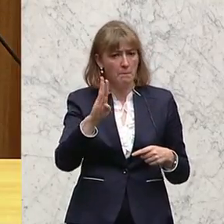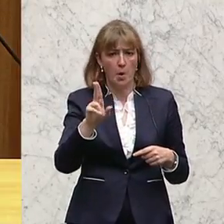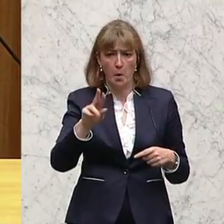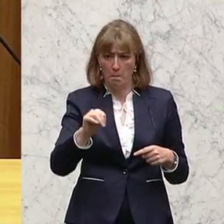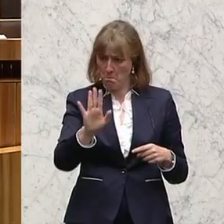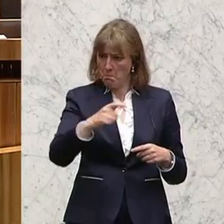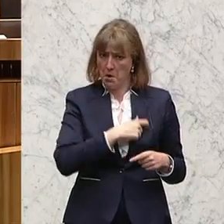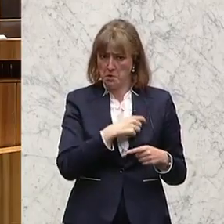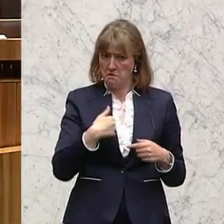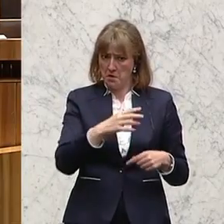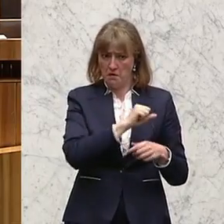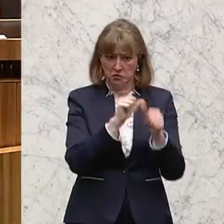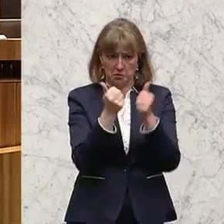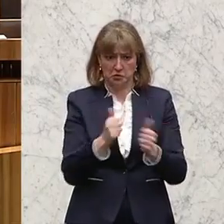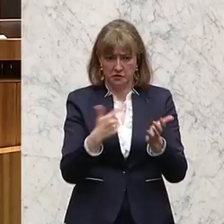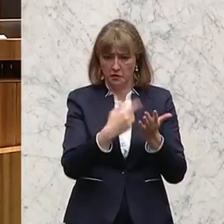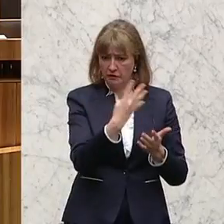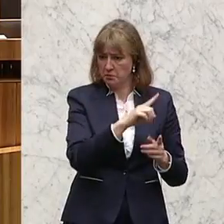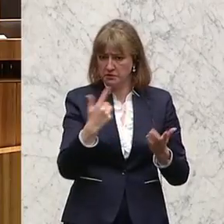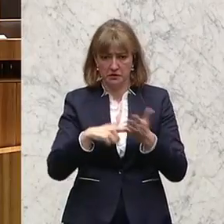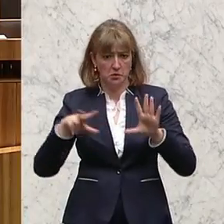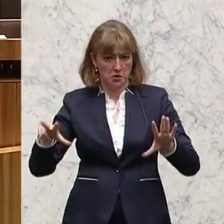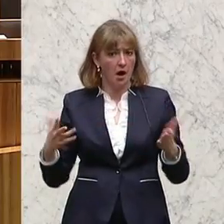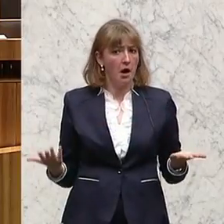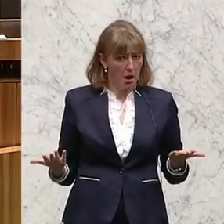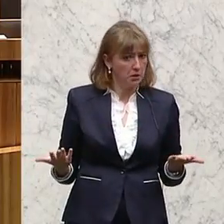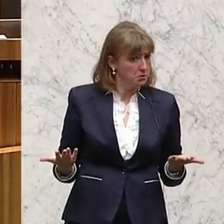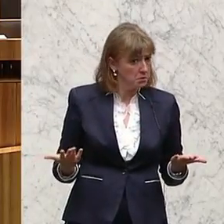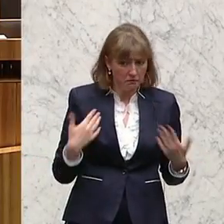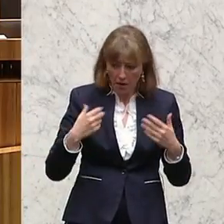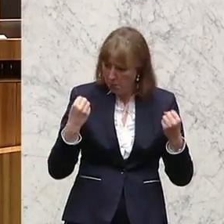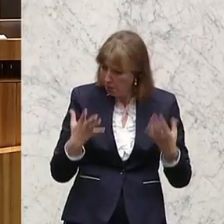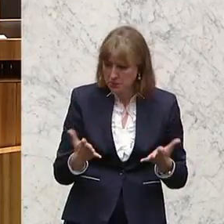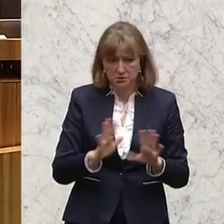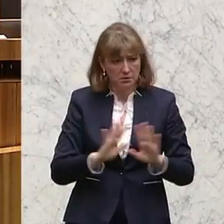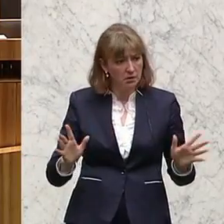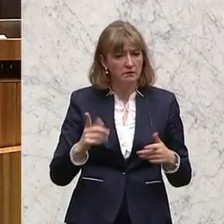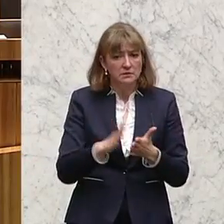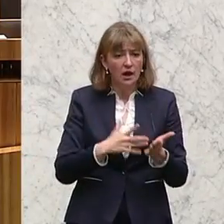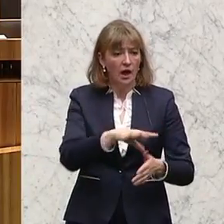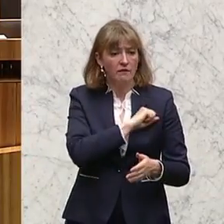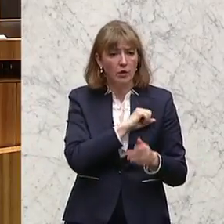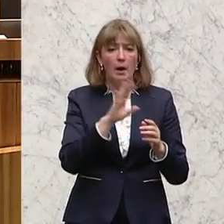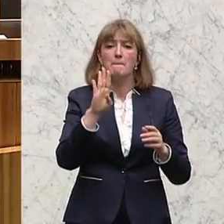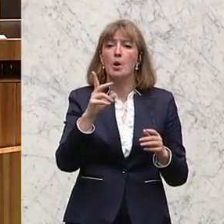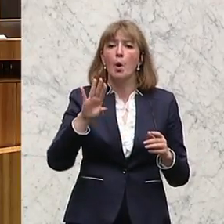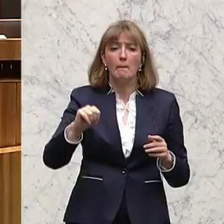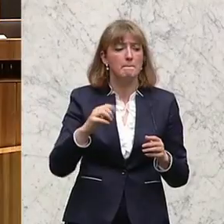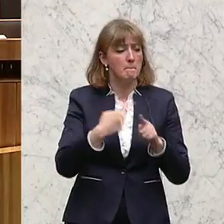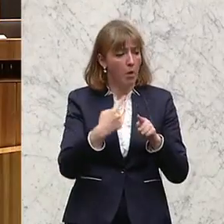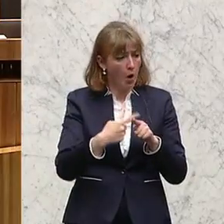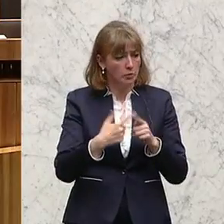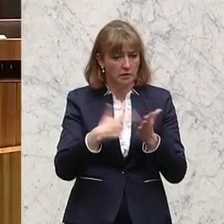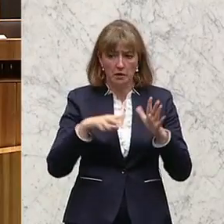ein Erfolgsmodell im Jahr 2004 bis 2008. Und das ist alles passiert, seit Sie den erfolgreichen Blum-Bonus im Jahr